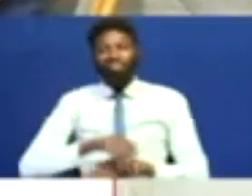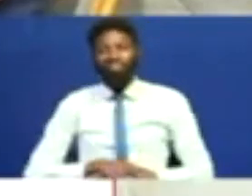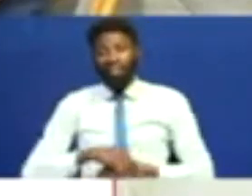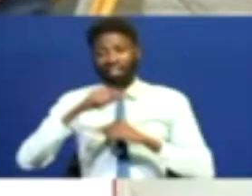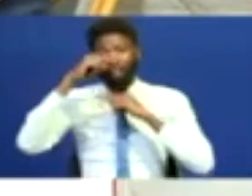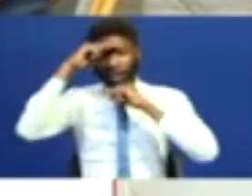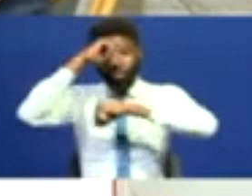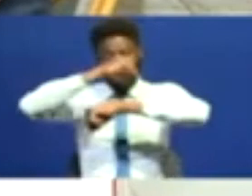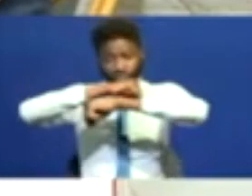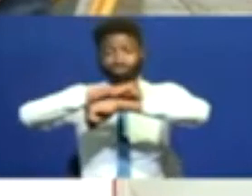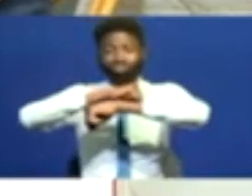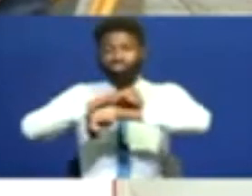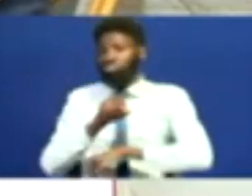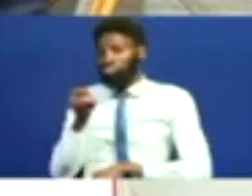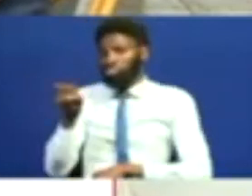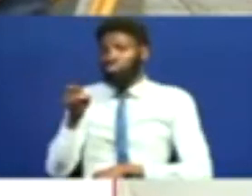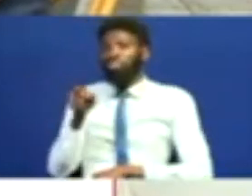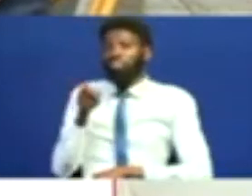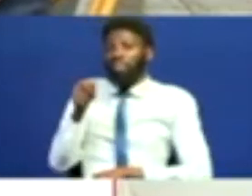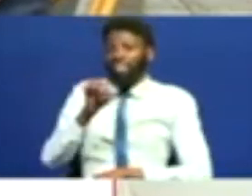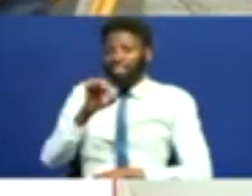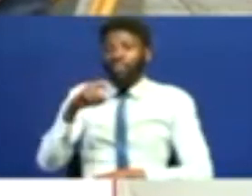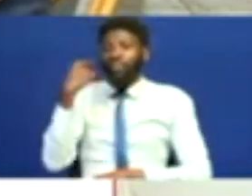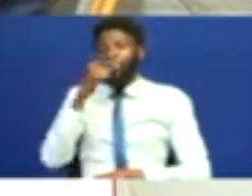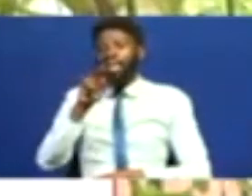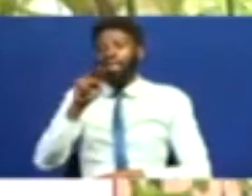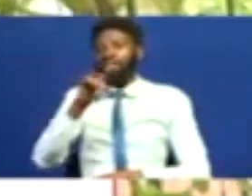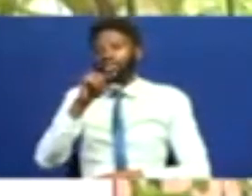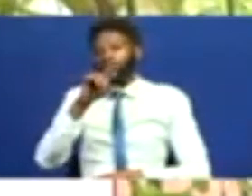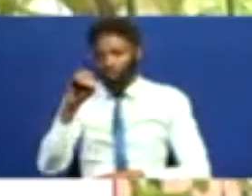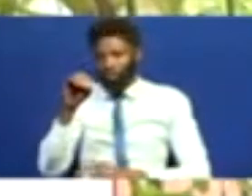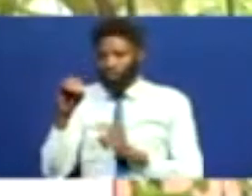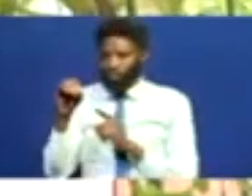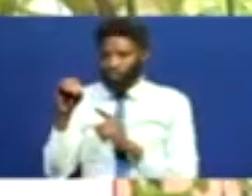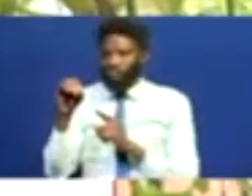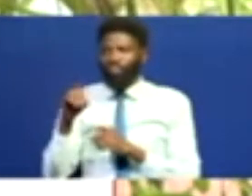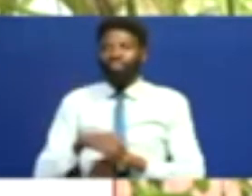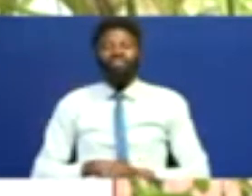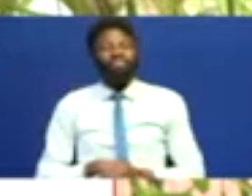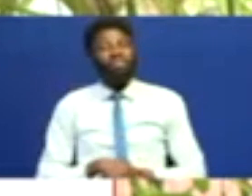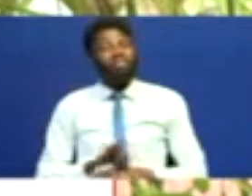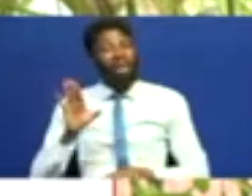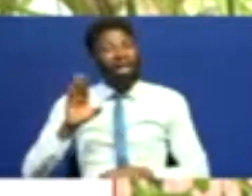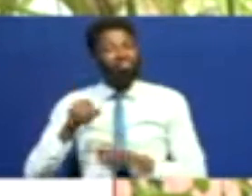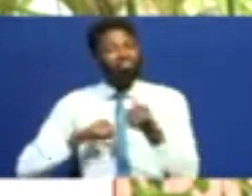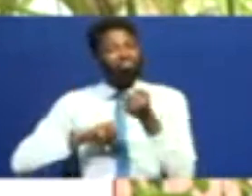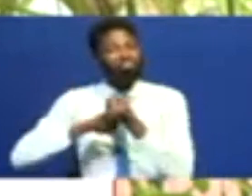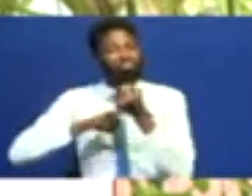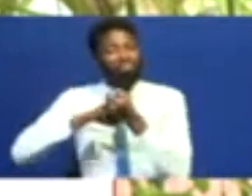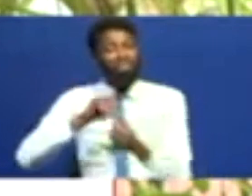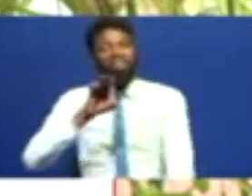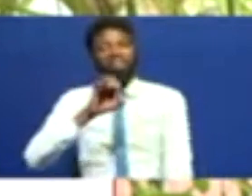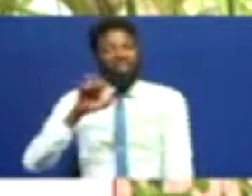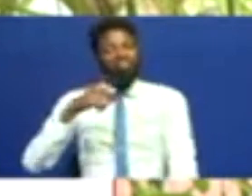na shirika lisilo la kiserikali la wakfu ya Makani. So au their sponsorship inafikanga form